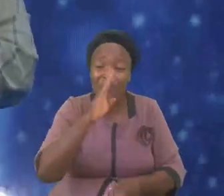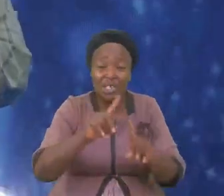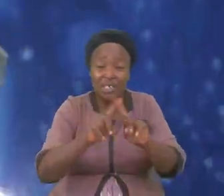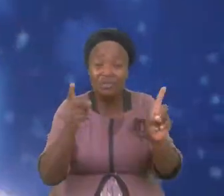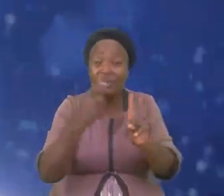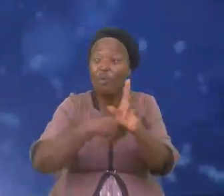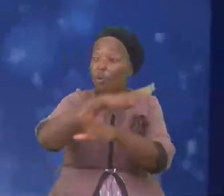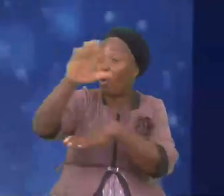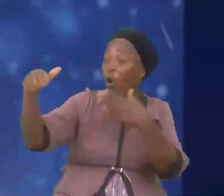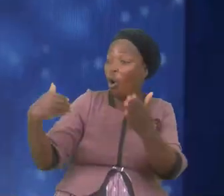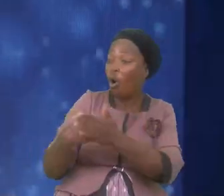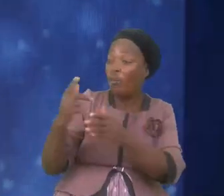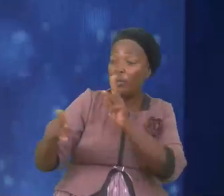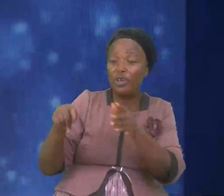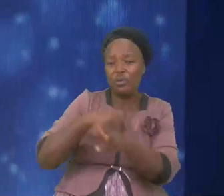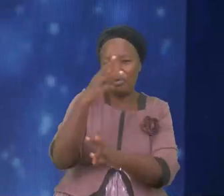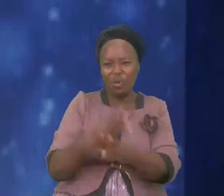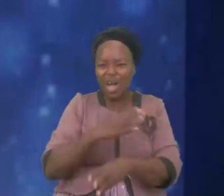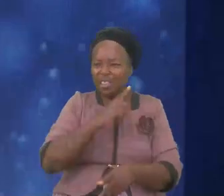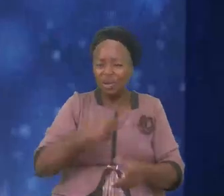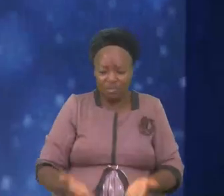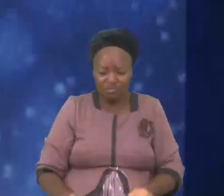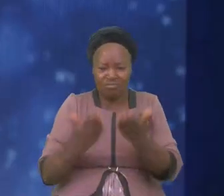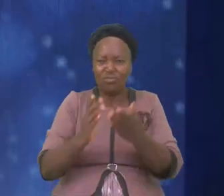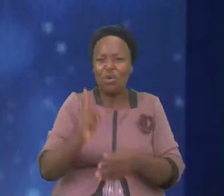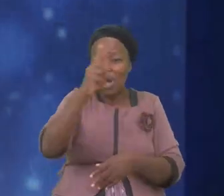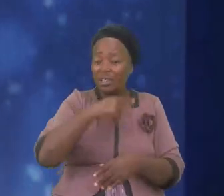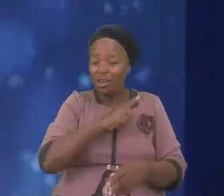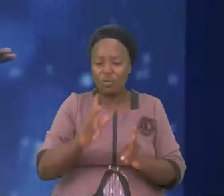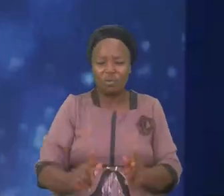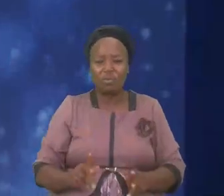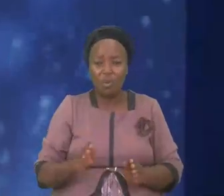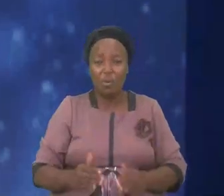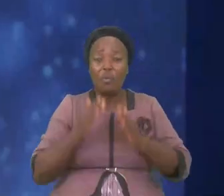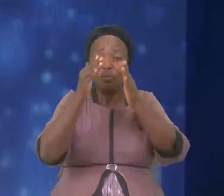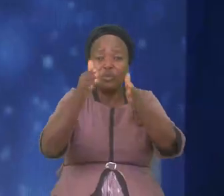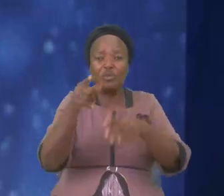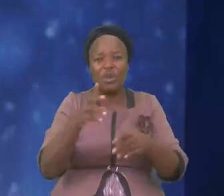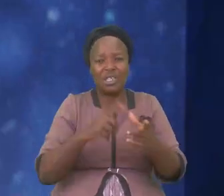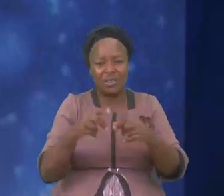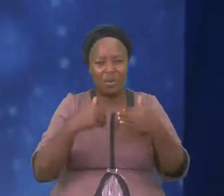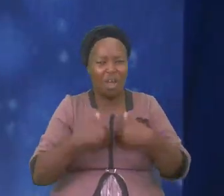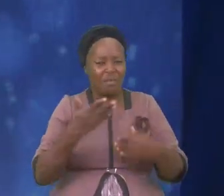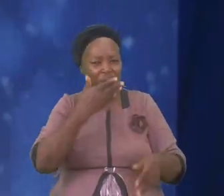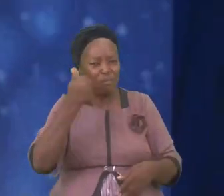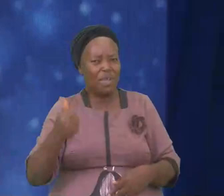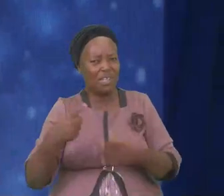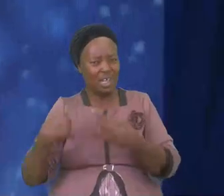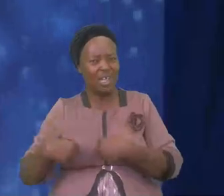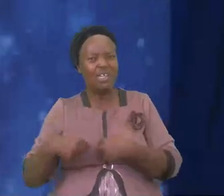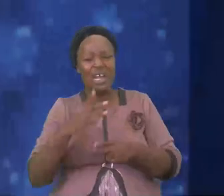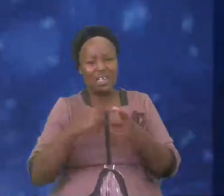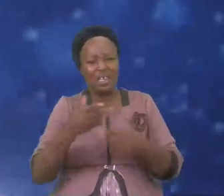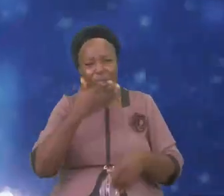Tu seras comme un Daniel. Dieu va t'élever. Et Dieu va te promouvoir. Tu auras un meilleur cœur.